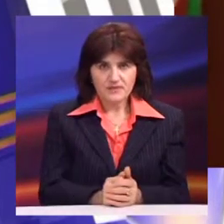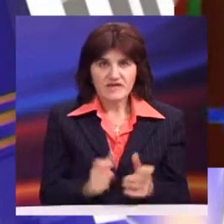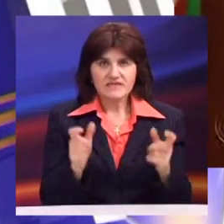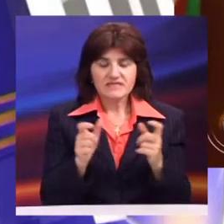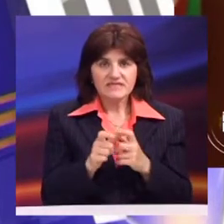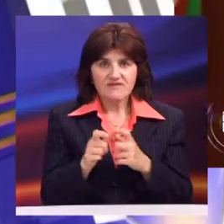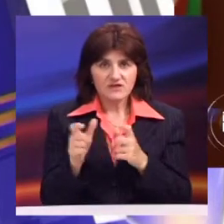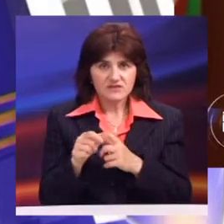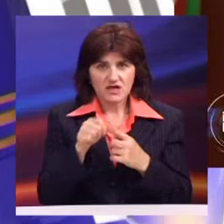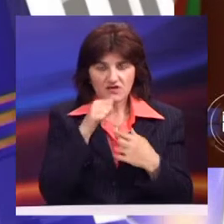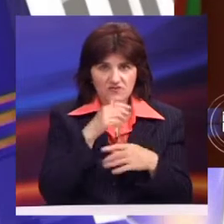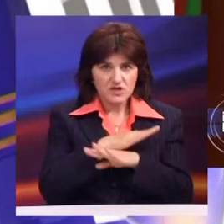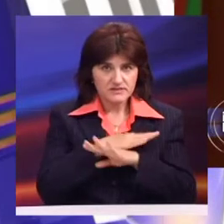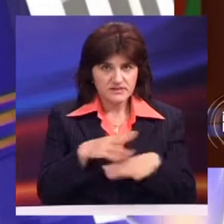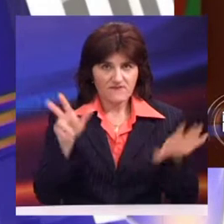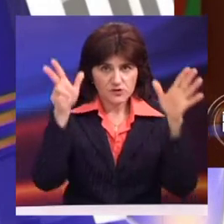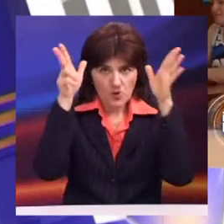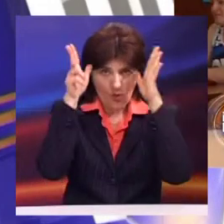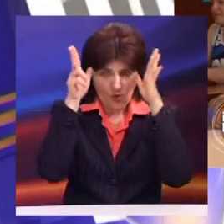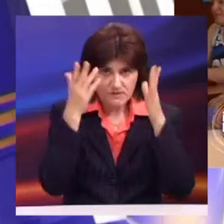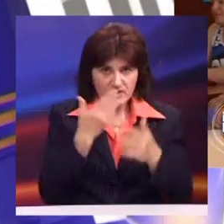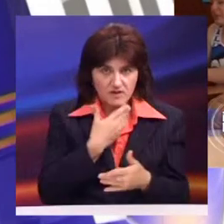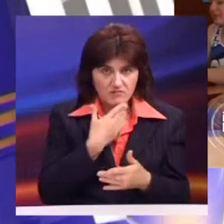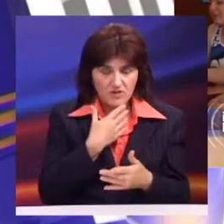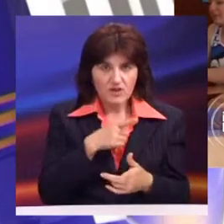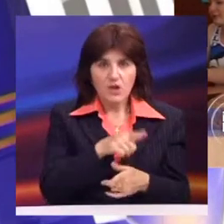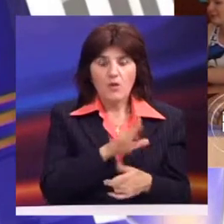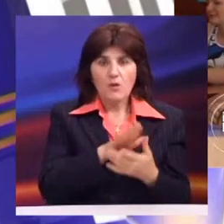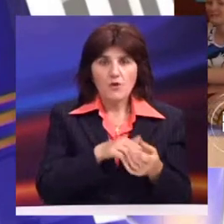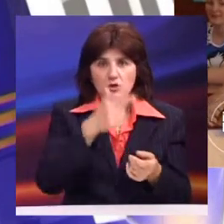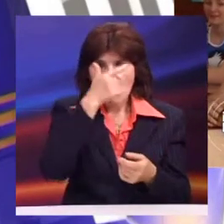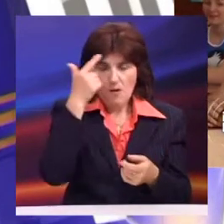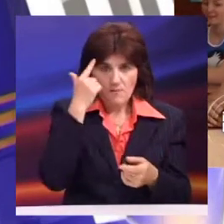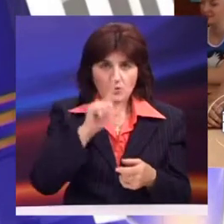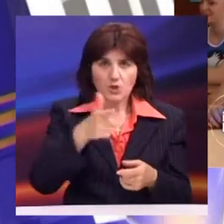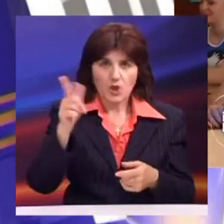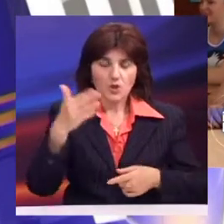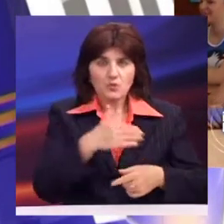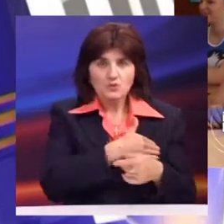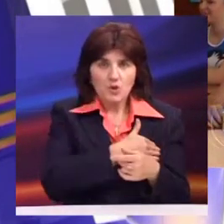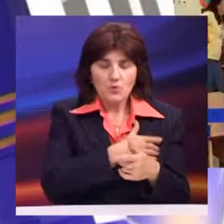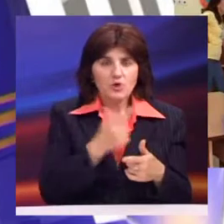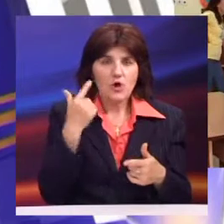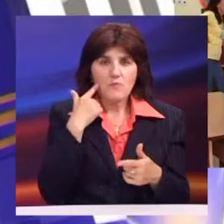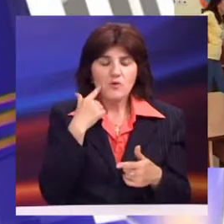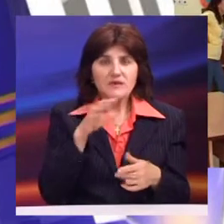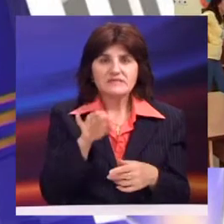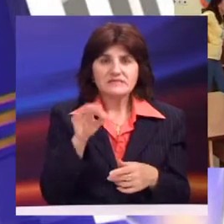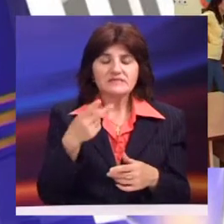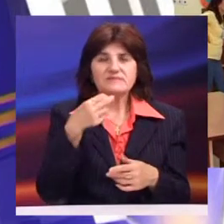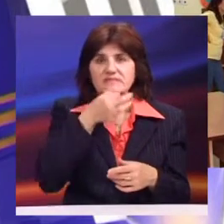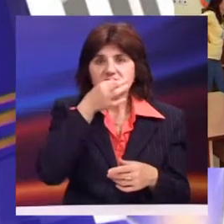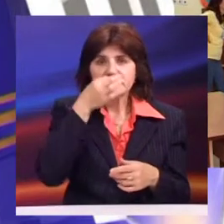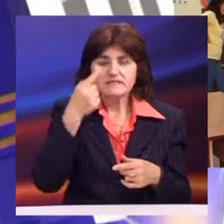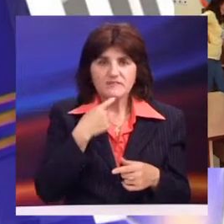Stefan Stegić završio je 8. razred u osnovnoj školi Ivan Goran Kovačić. On će u ponedeljak sa ostalim svršenim osmacima polagati završni ispit